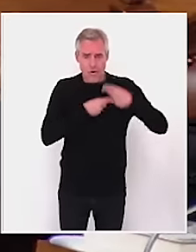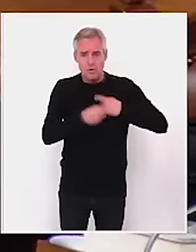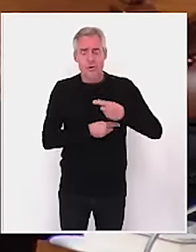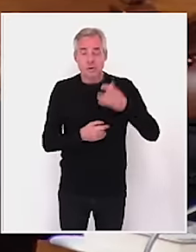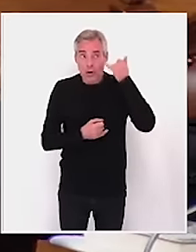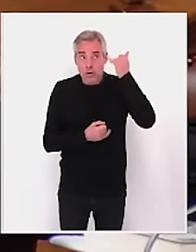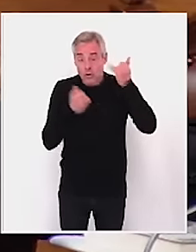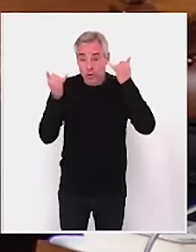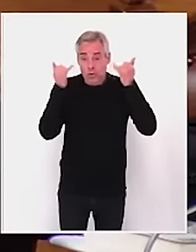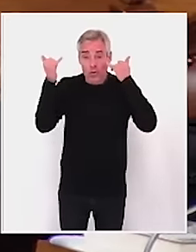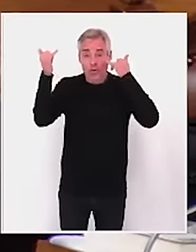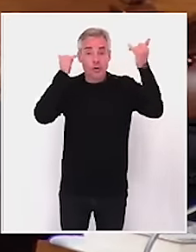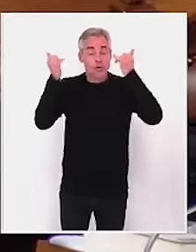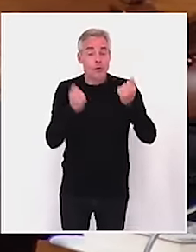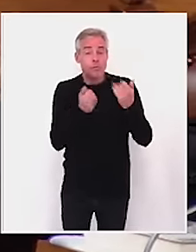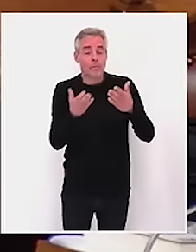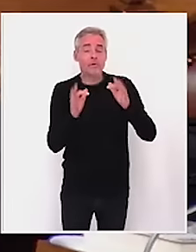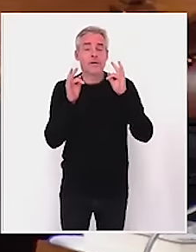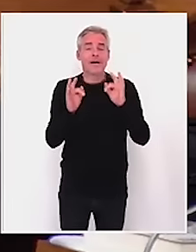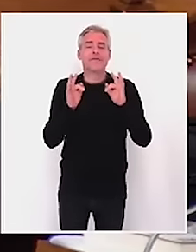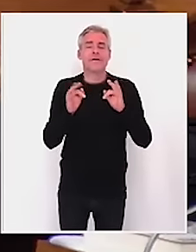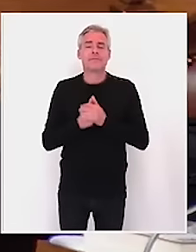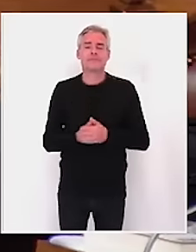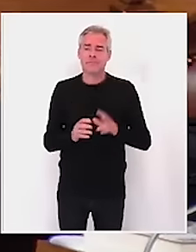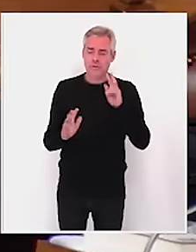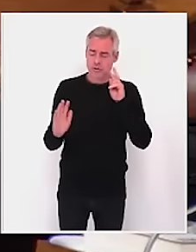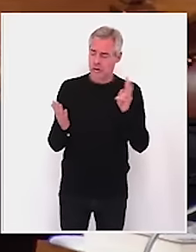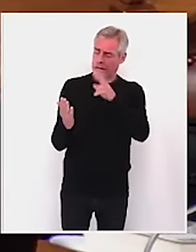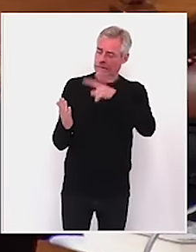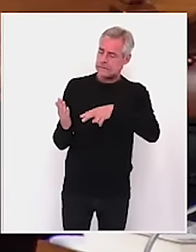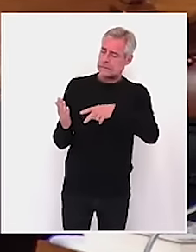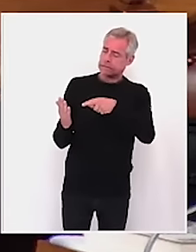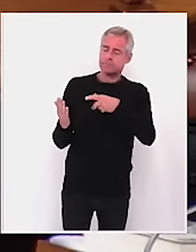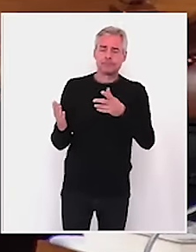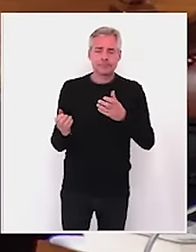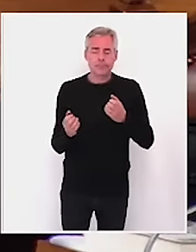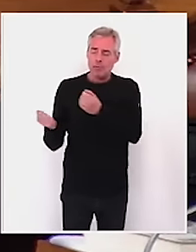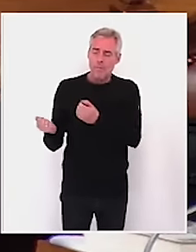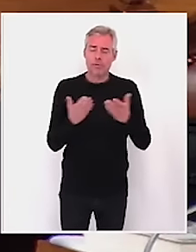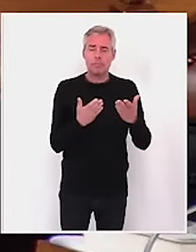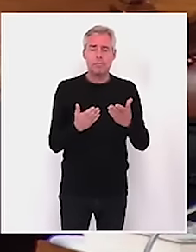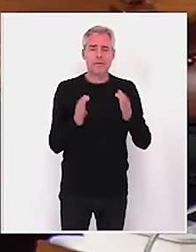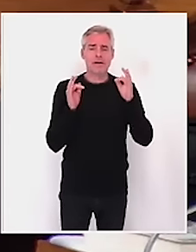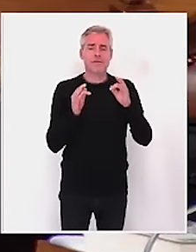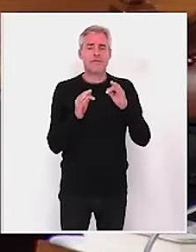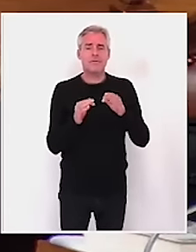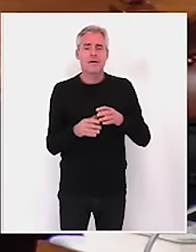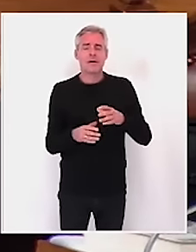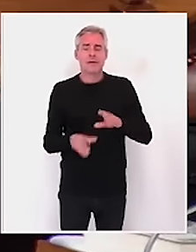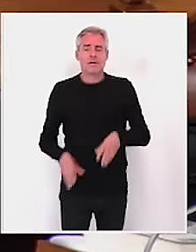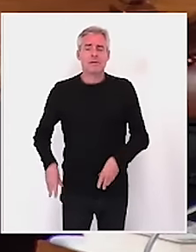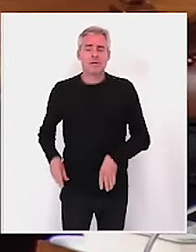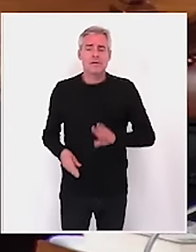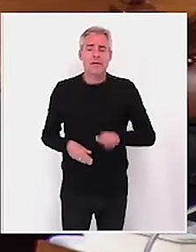petites idées comme ça. C'est la question de, je le regarde pour pas oublier quand même, une proposition, c'est la question des serviettes hygiéniques à mettre en